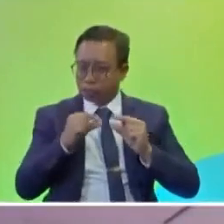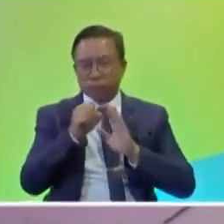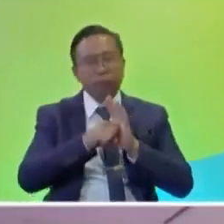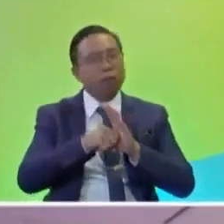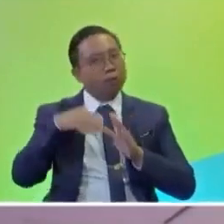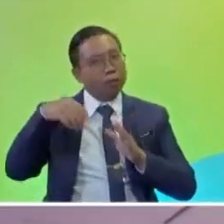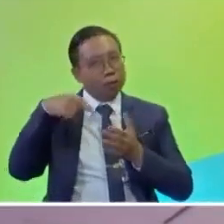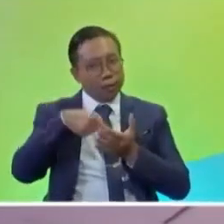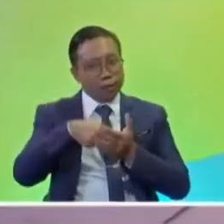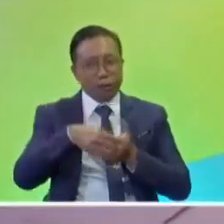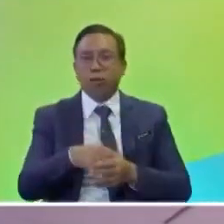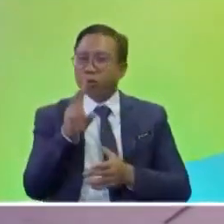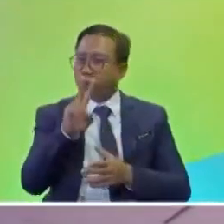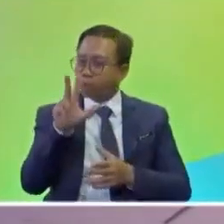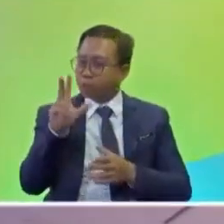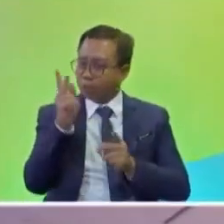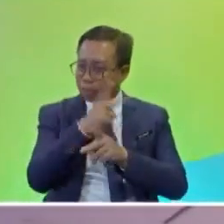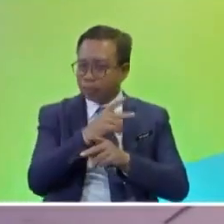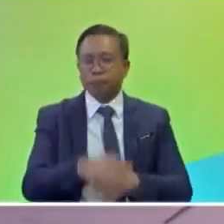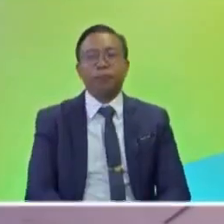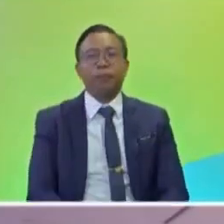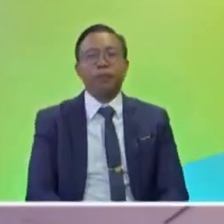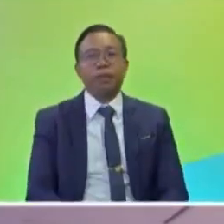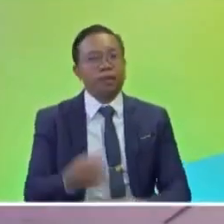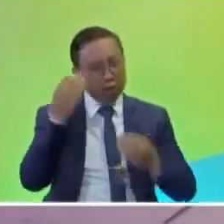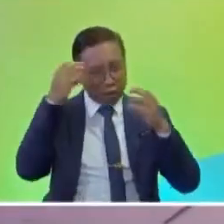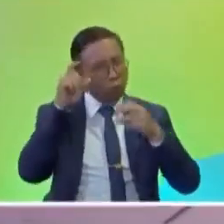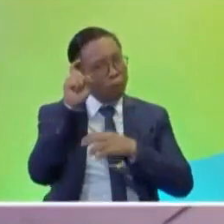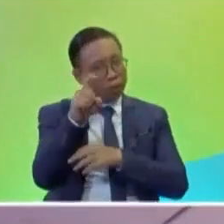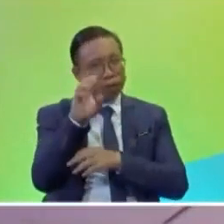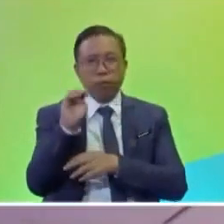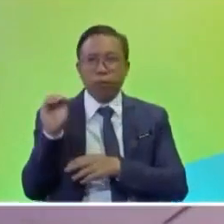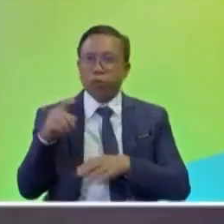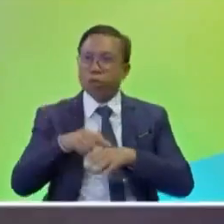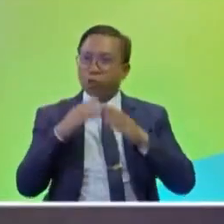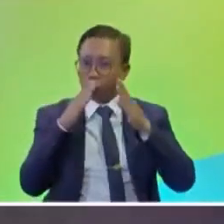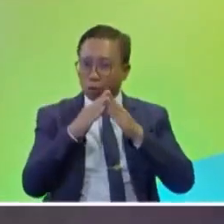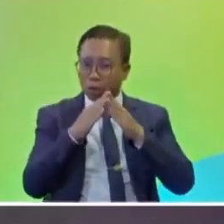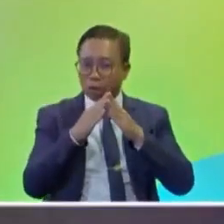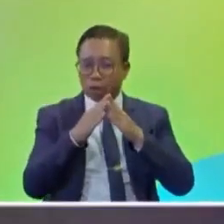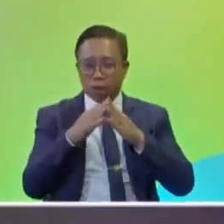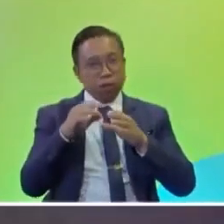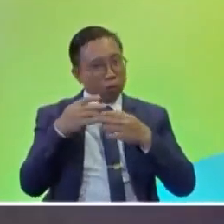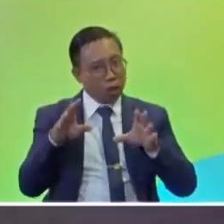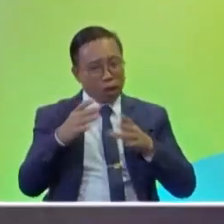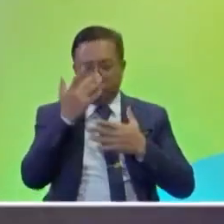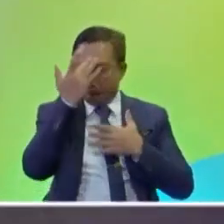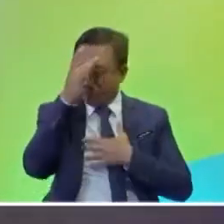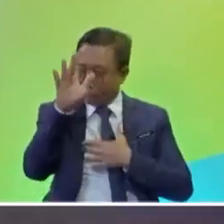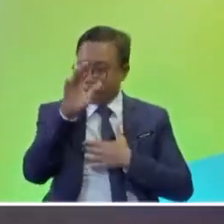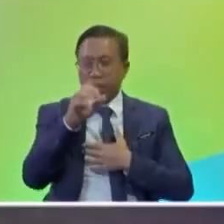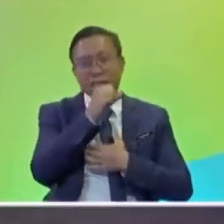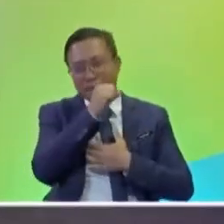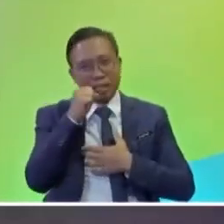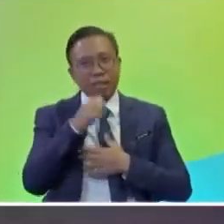kita menyanyi, 2-3 kali menyanyi kan. Cikgu pasti murid-murid cikgu di rumah dah pandai nyanyi. Tapi